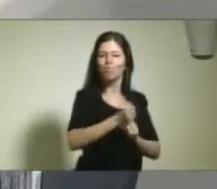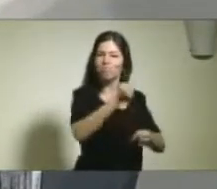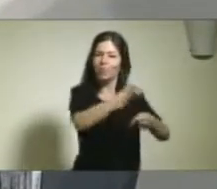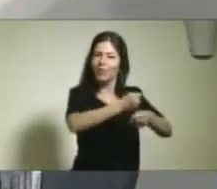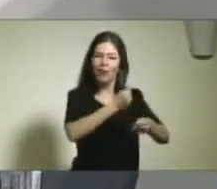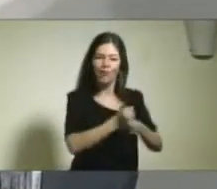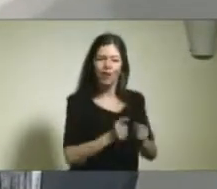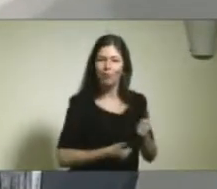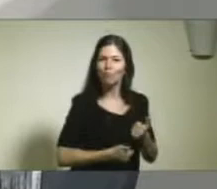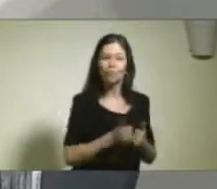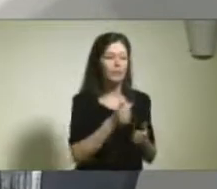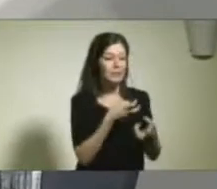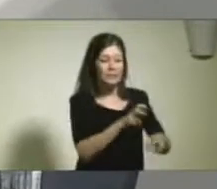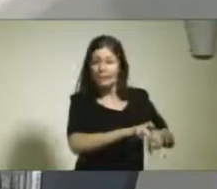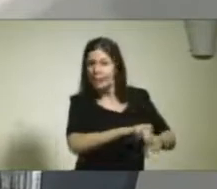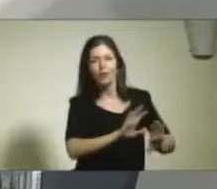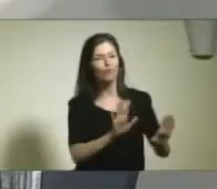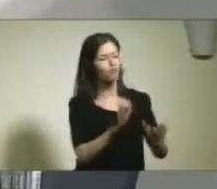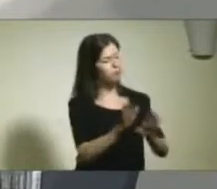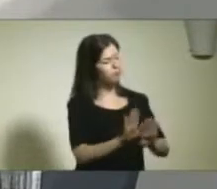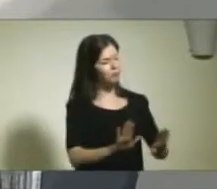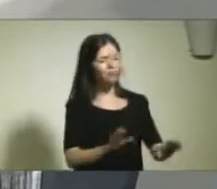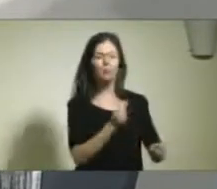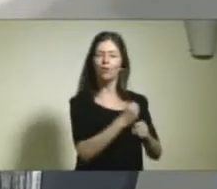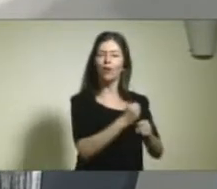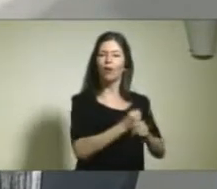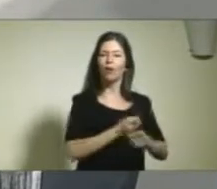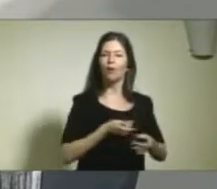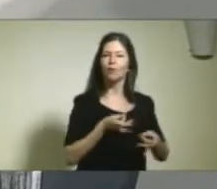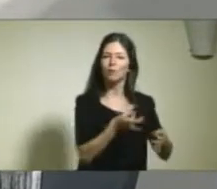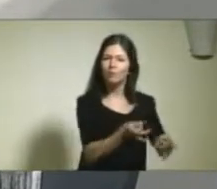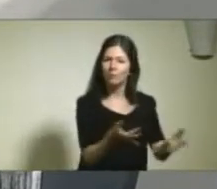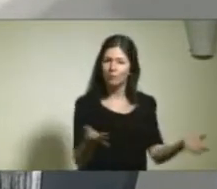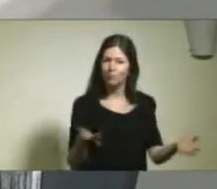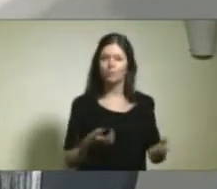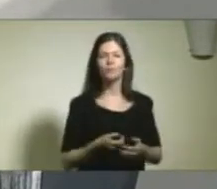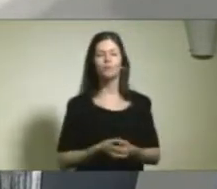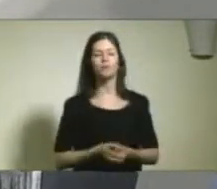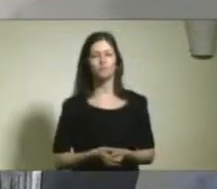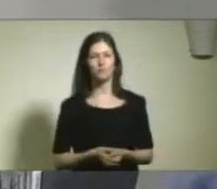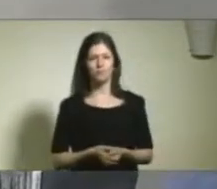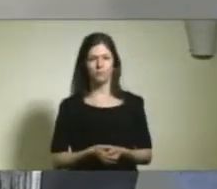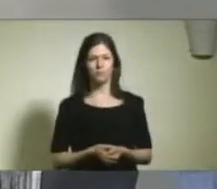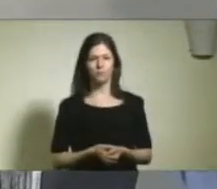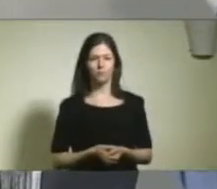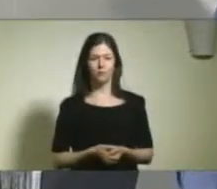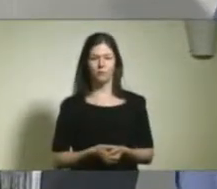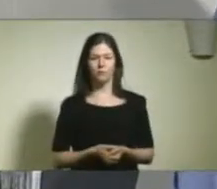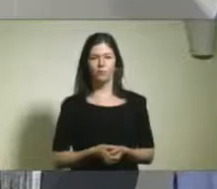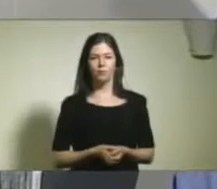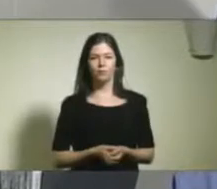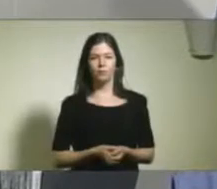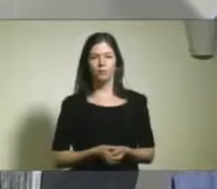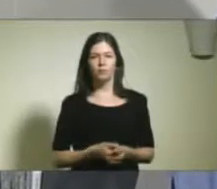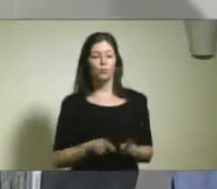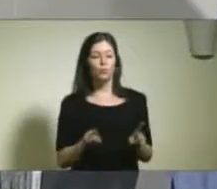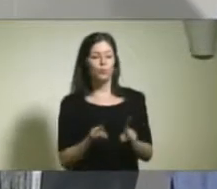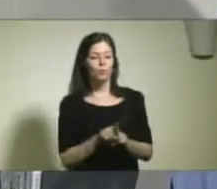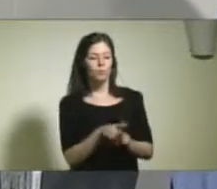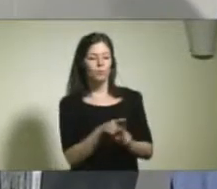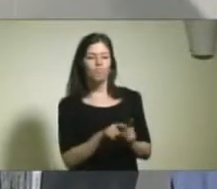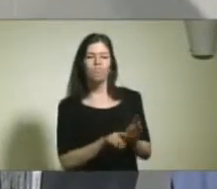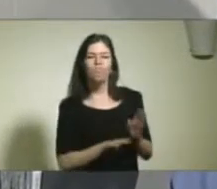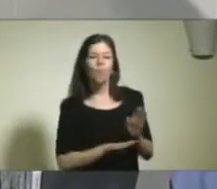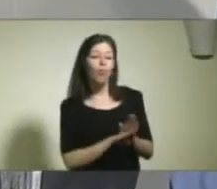être stressé. Et également, sur l'évolution professionnelle, il y a aussi ce travail syndical